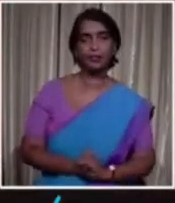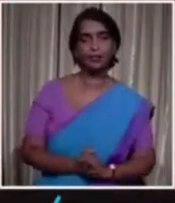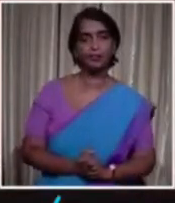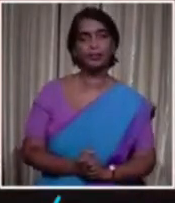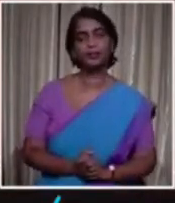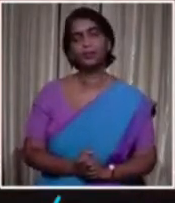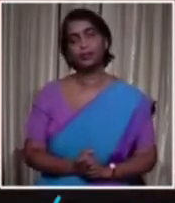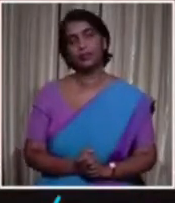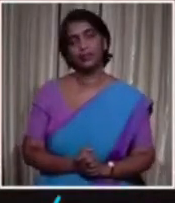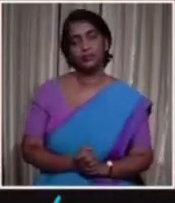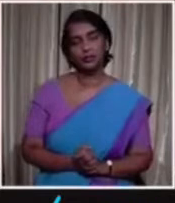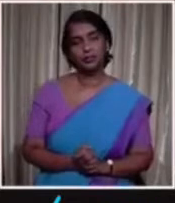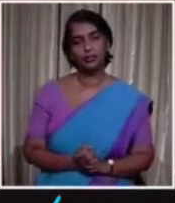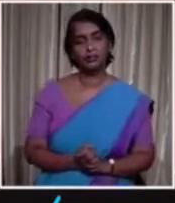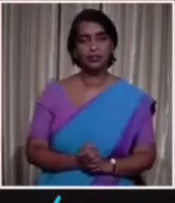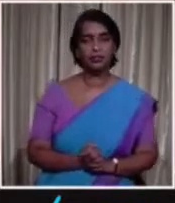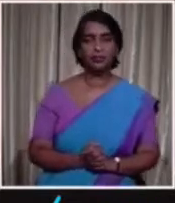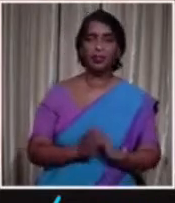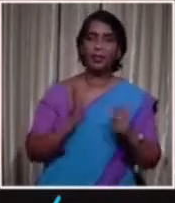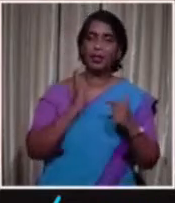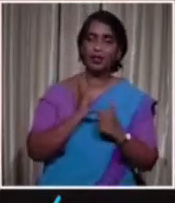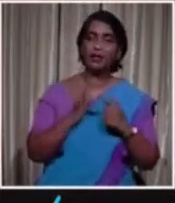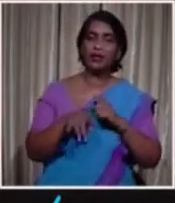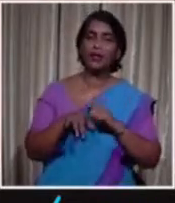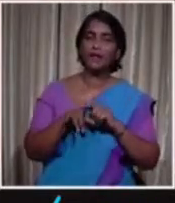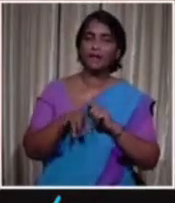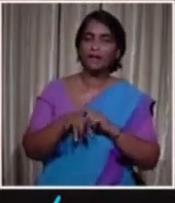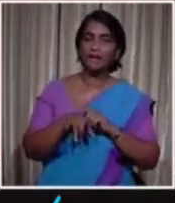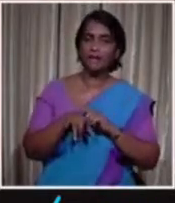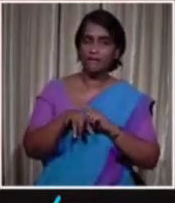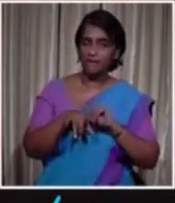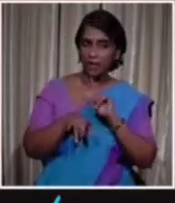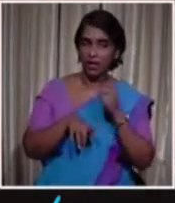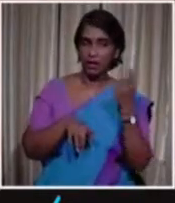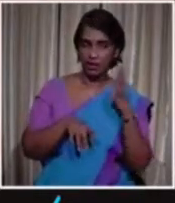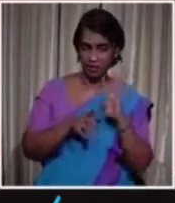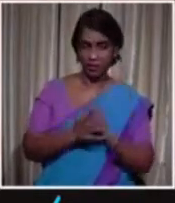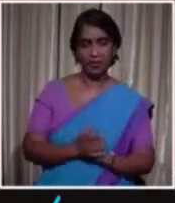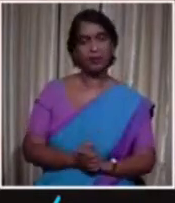ස්තුතියි ඔබතුමාට. ගරු 37 නායක මැතිතුමා ඔබතුමාට මිනිත්තු 14ක් කාලයක්.